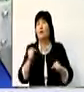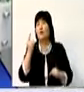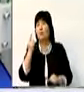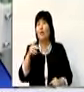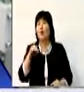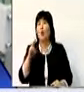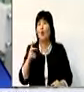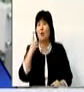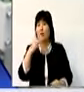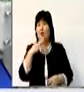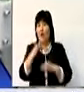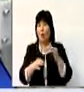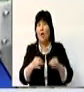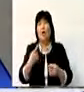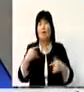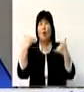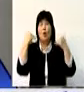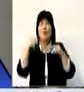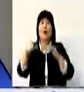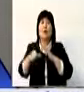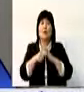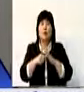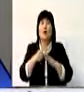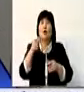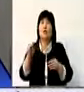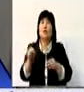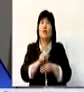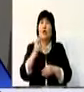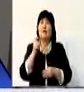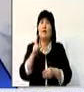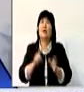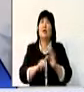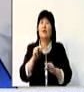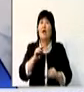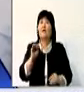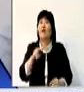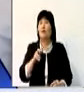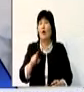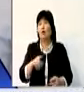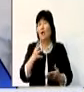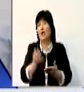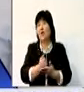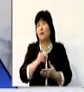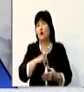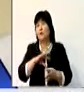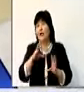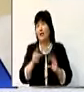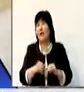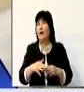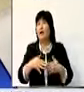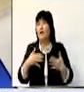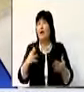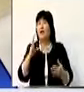тәулікке. Биылдан бастап мал бордақылау цехі мен сүт өнімдерін өңдейтін цех іске қосылды. Ферманың осындай табысты жұмысының нәтижесінде